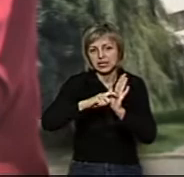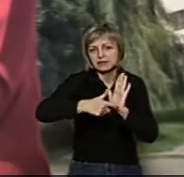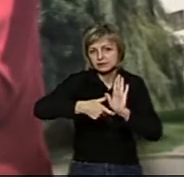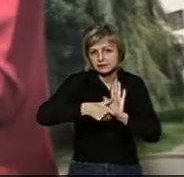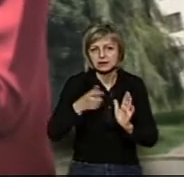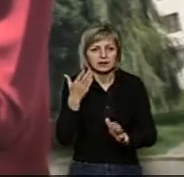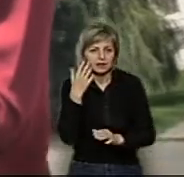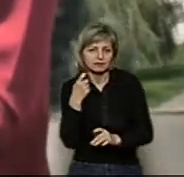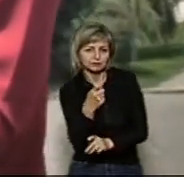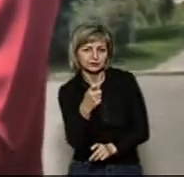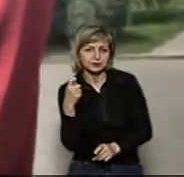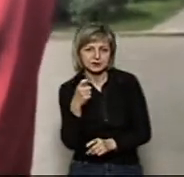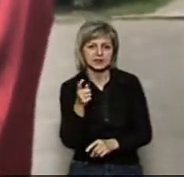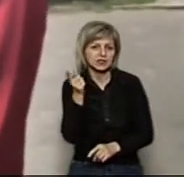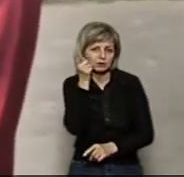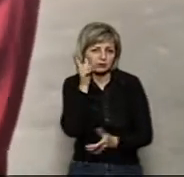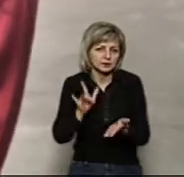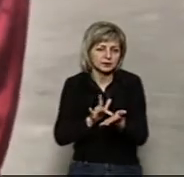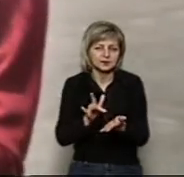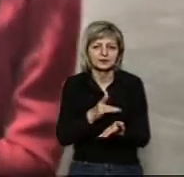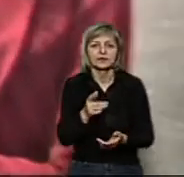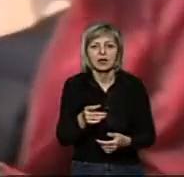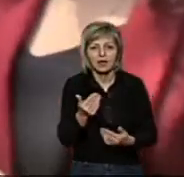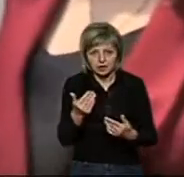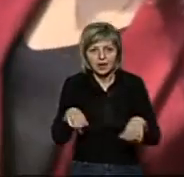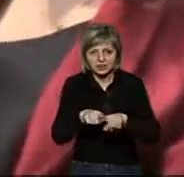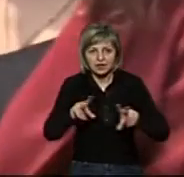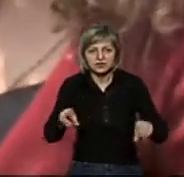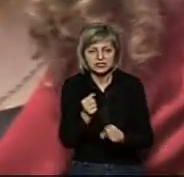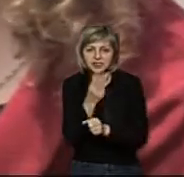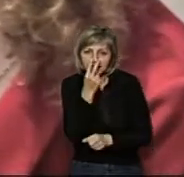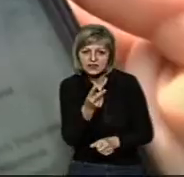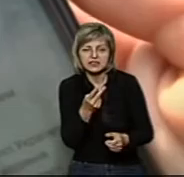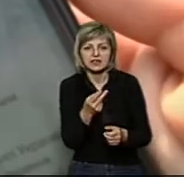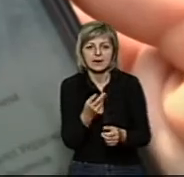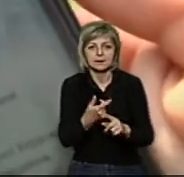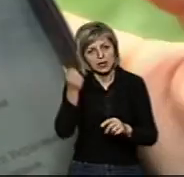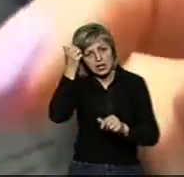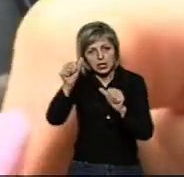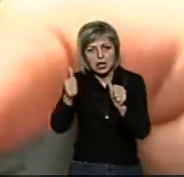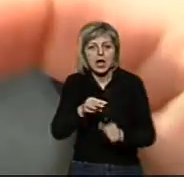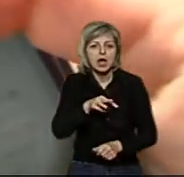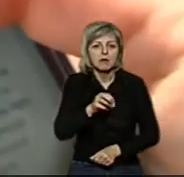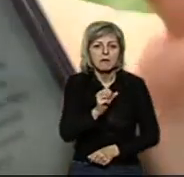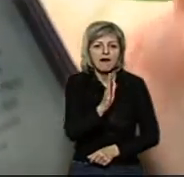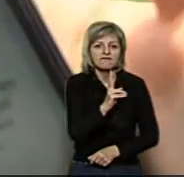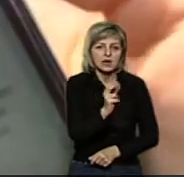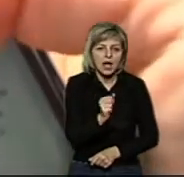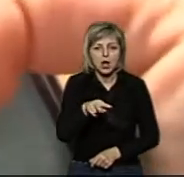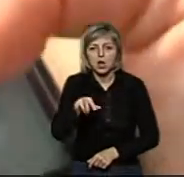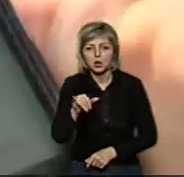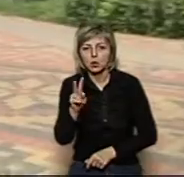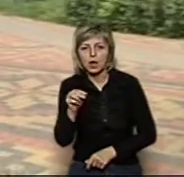допомогою гаджетів. Так, вам вдається зробити? Так. Ось дивіться, будь ласка, скульптура «Мавка» та «Лукаш».